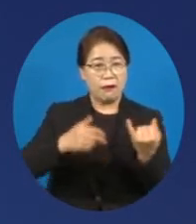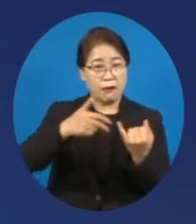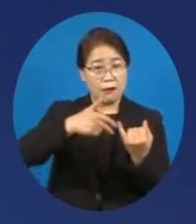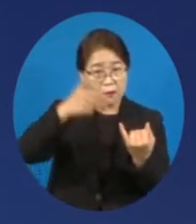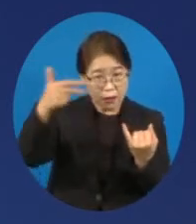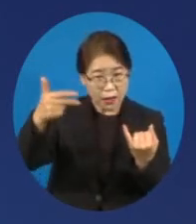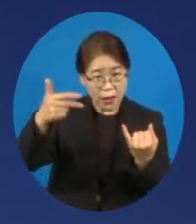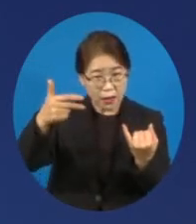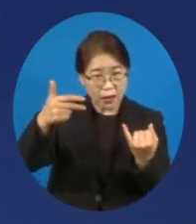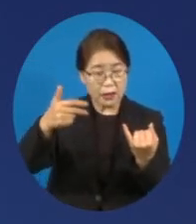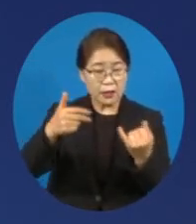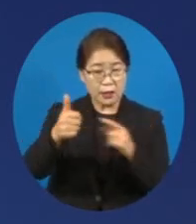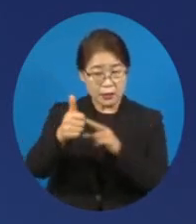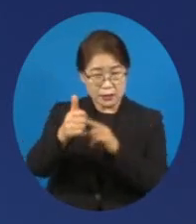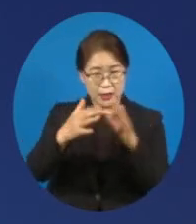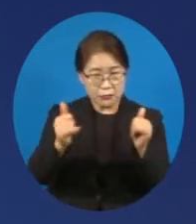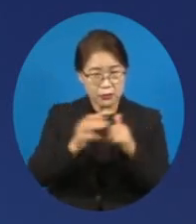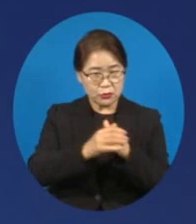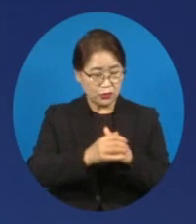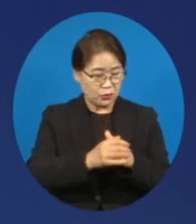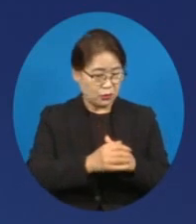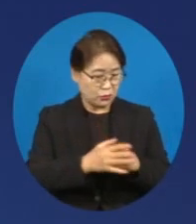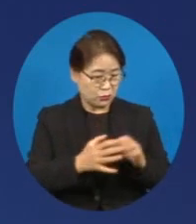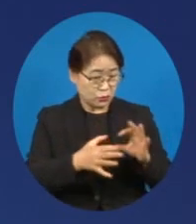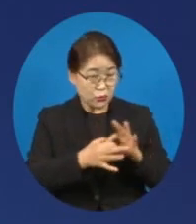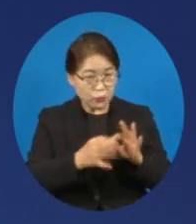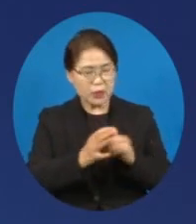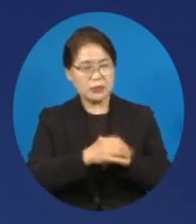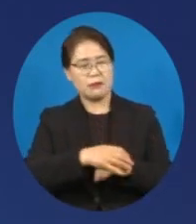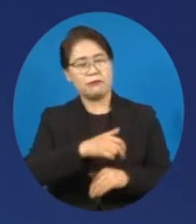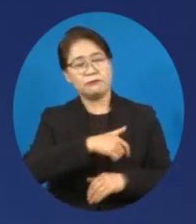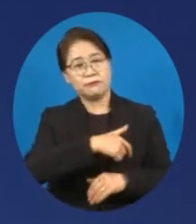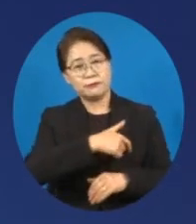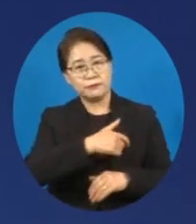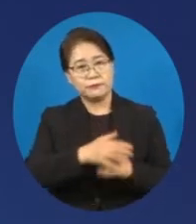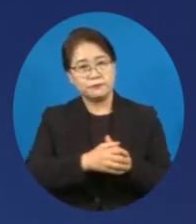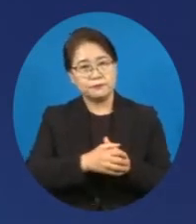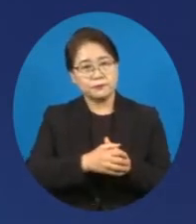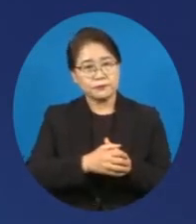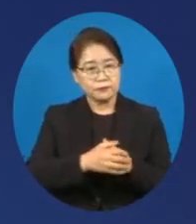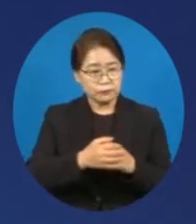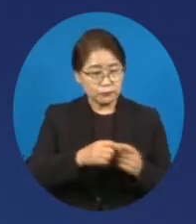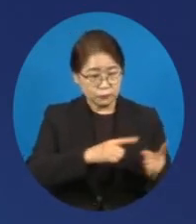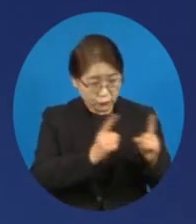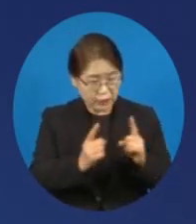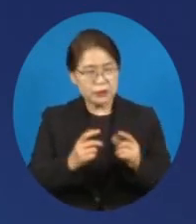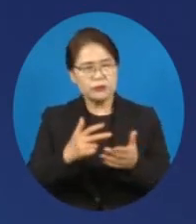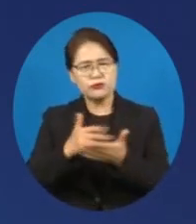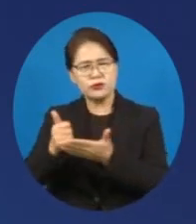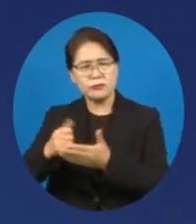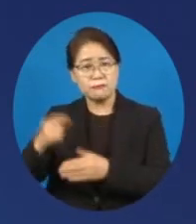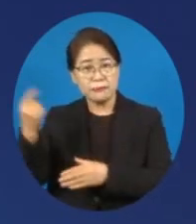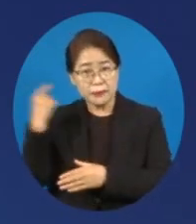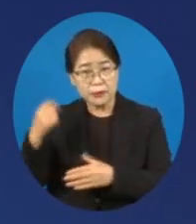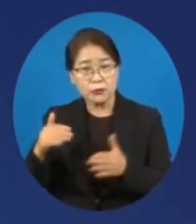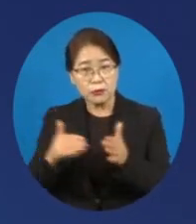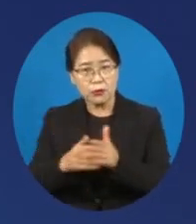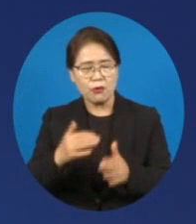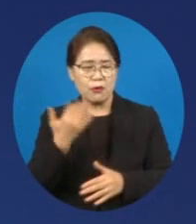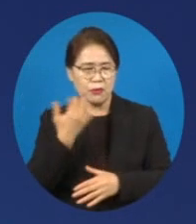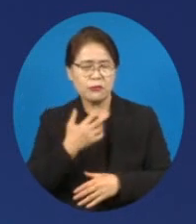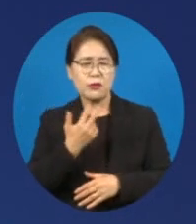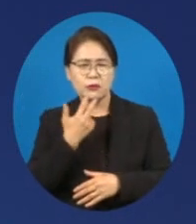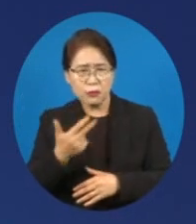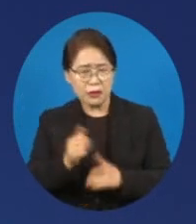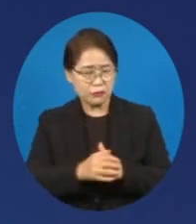소식을 들었어요 그리고 베드로와 요한은요 그 부활의 소식을 듣고 난 다음에 무덤으로